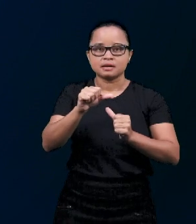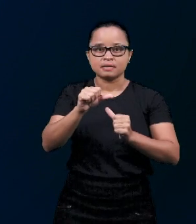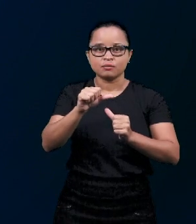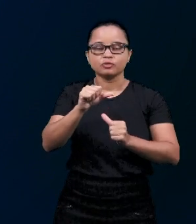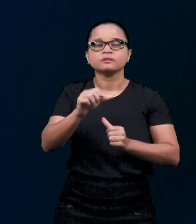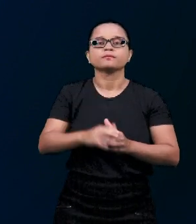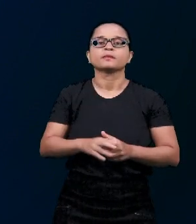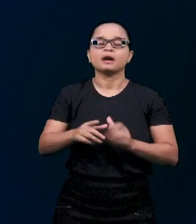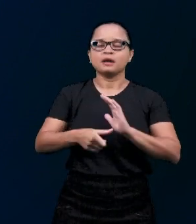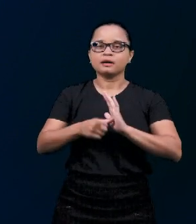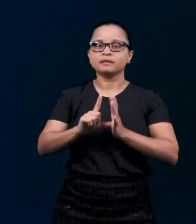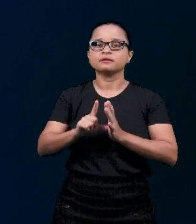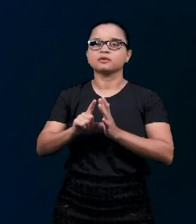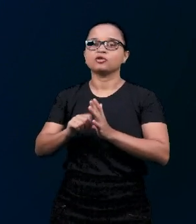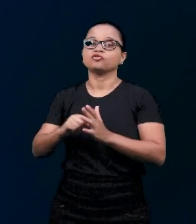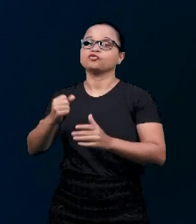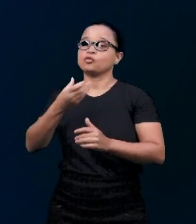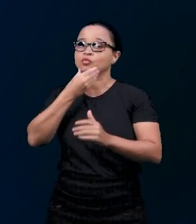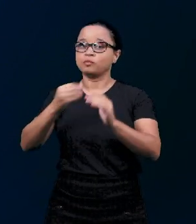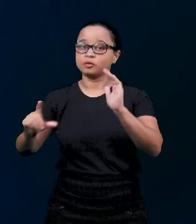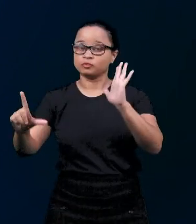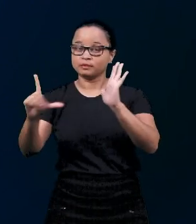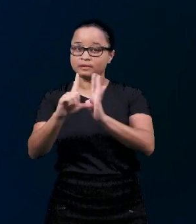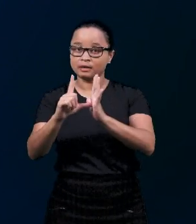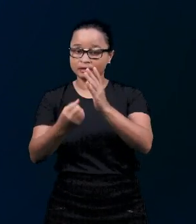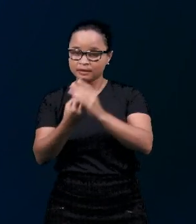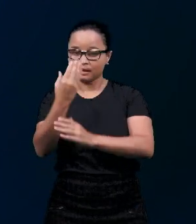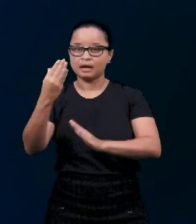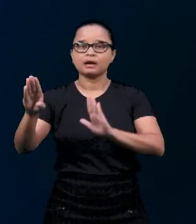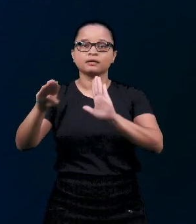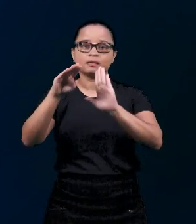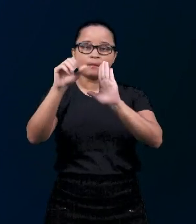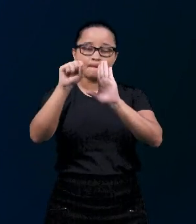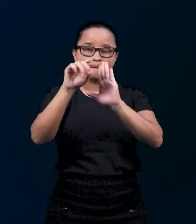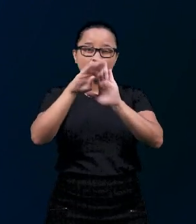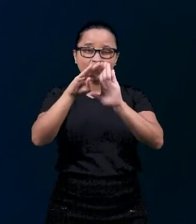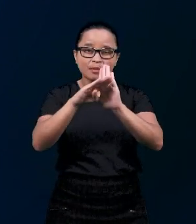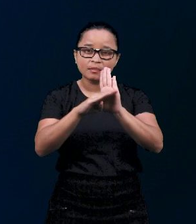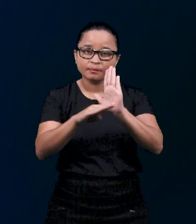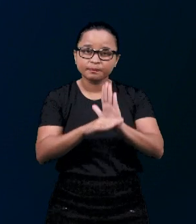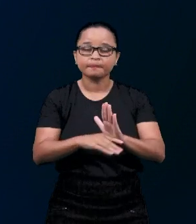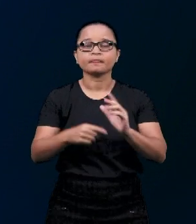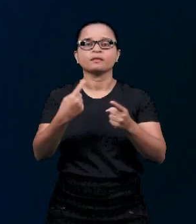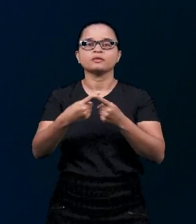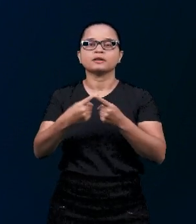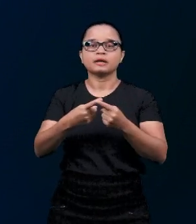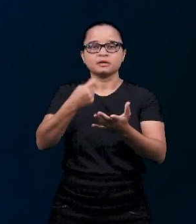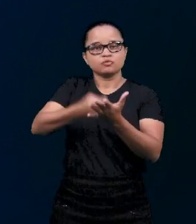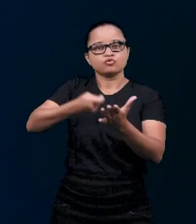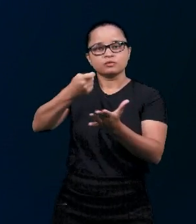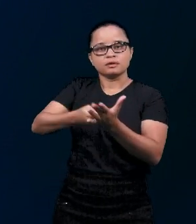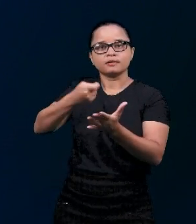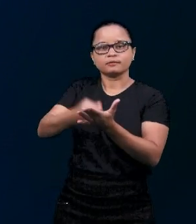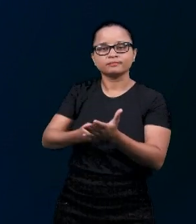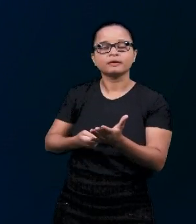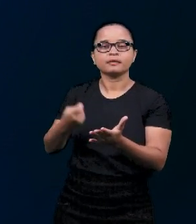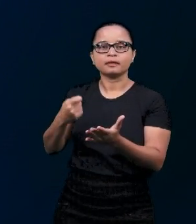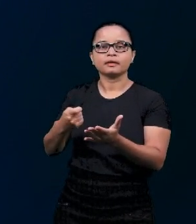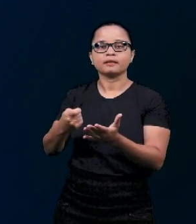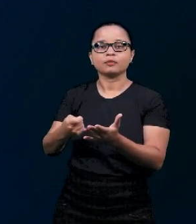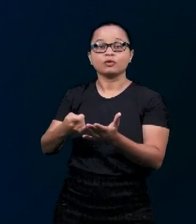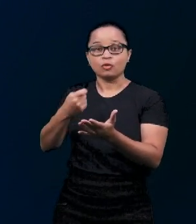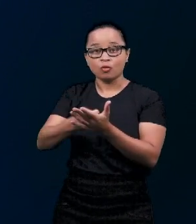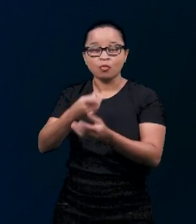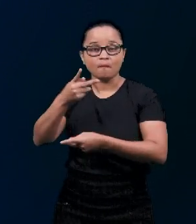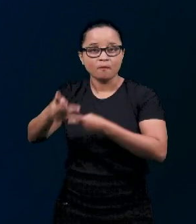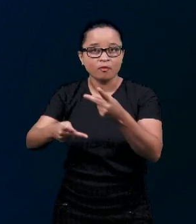ses 95 thèses, ils sont battus afin que la parole de l'église apostolique soit mise au milieu du peuple. Les